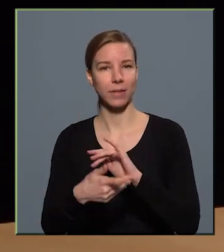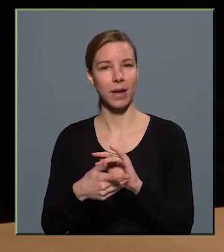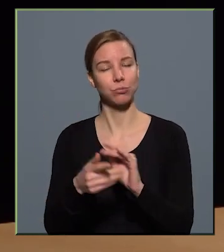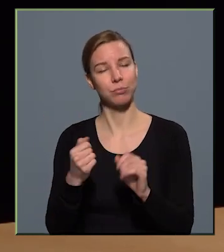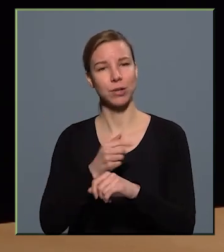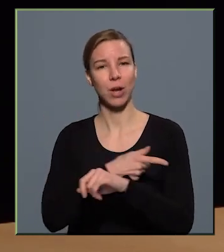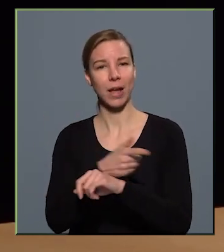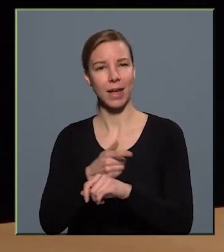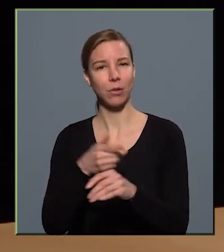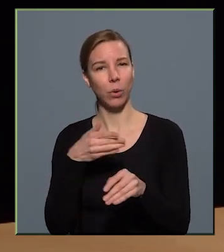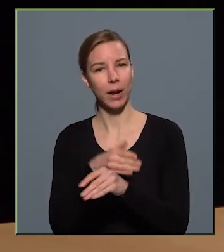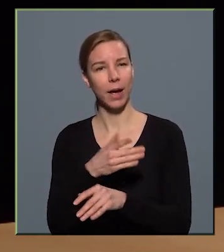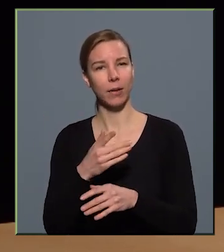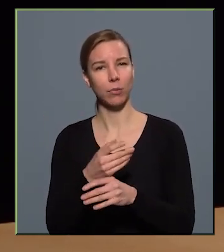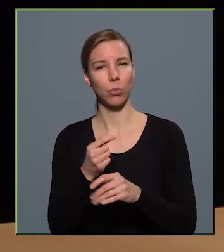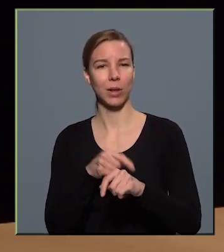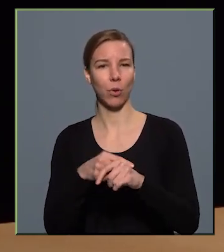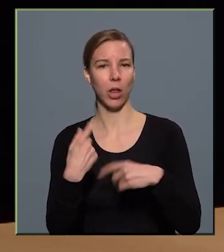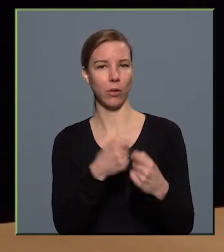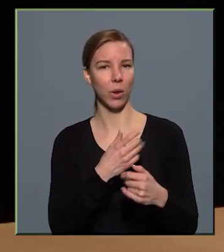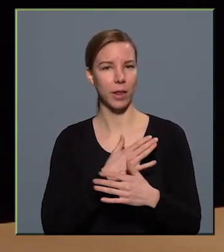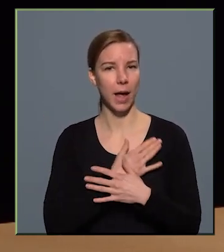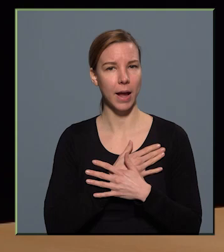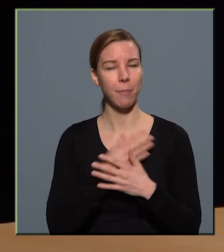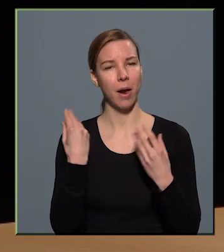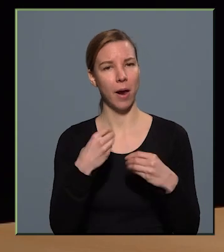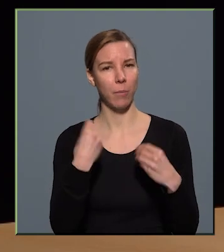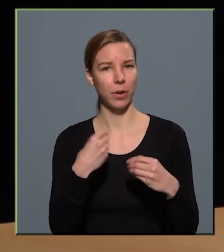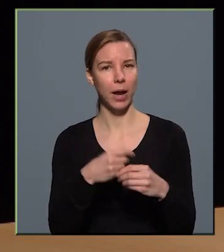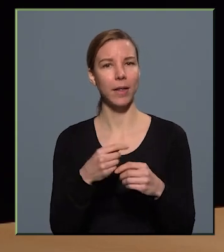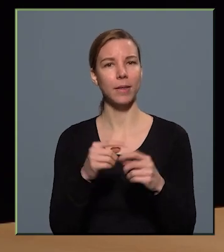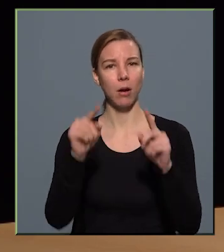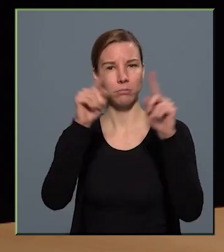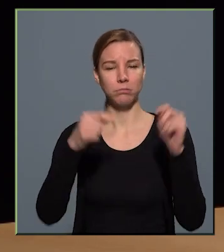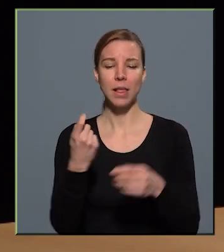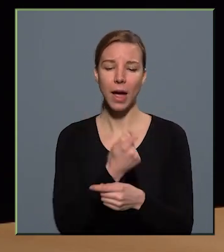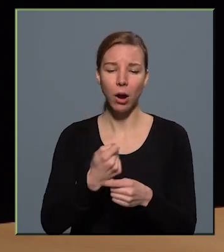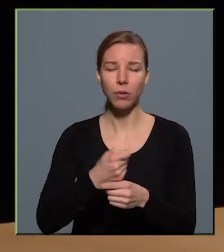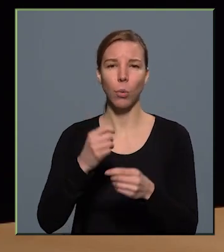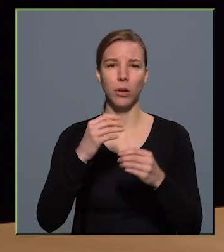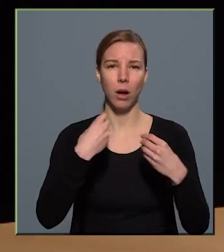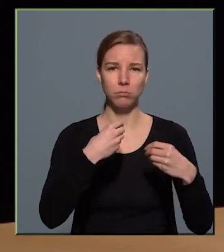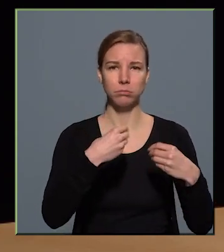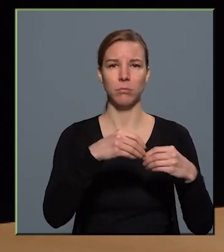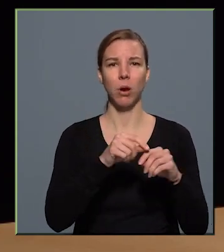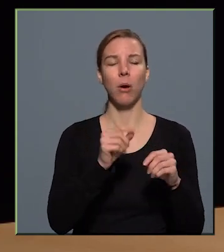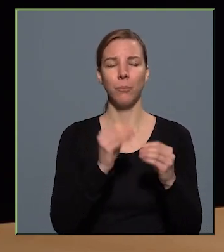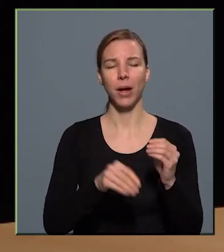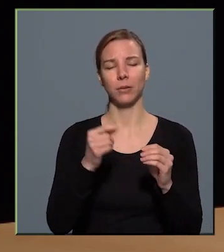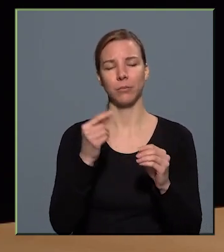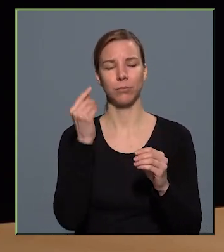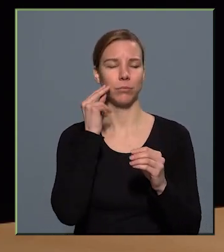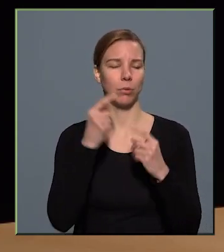az egyszerű modellt, mert azt gondolta, hogy fontos az, hogy az újságírók, akik elkezdenek ezzel foglalkozni, azok megértsék, hogy